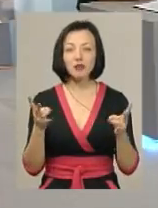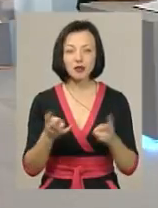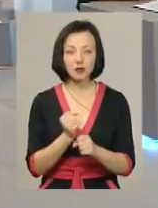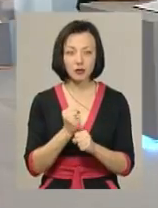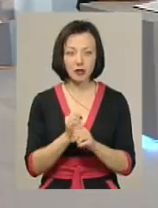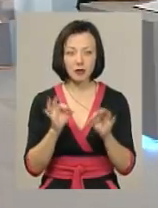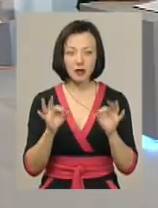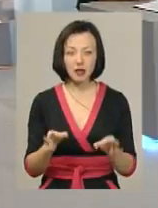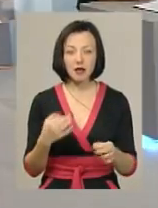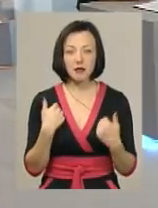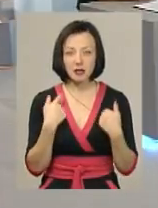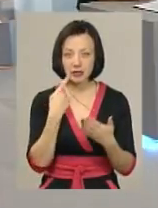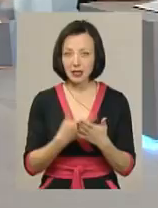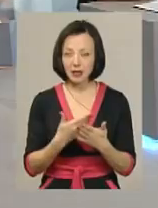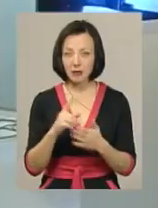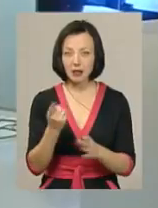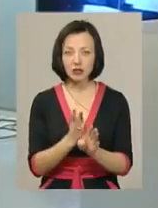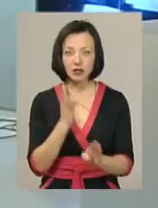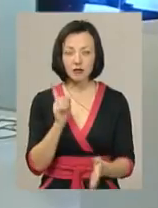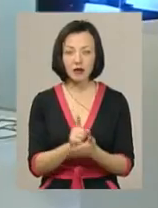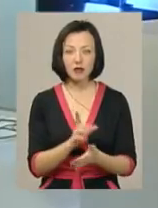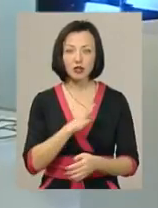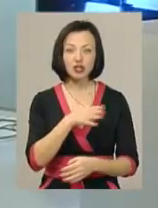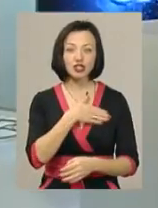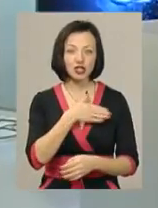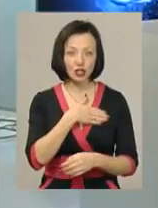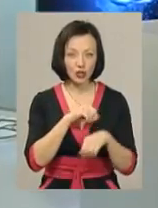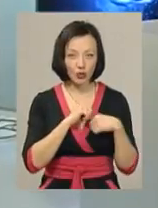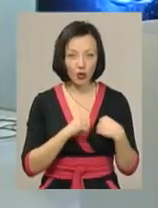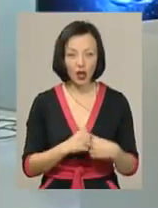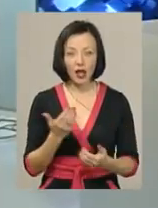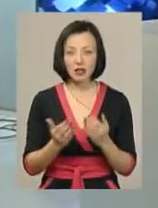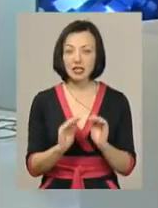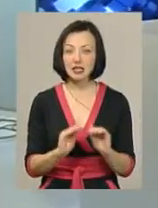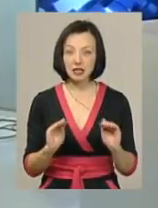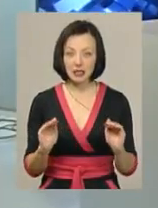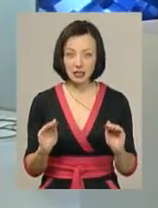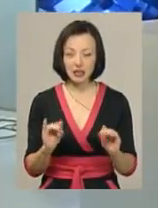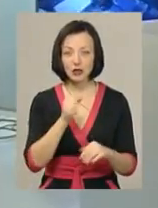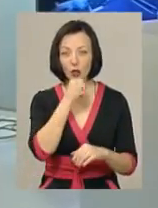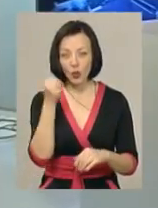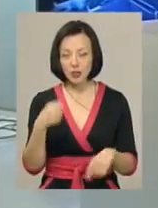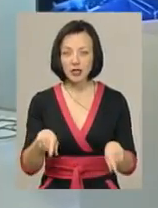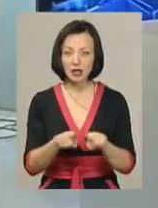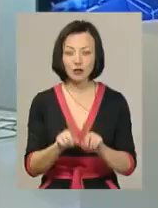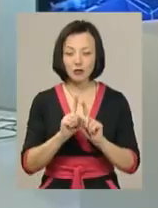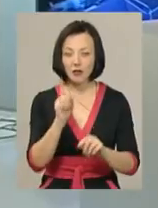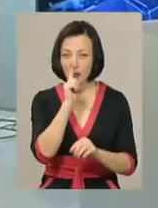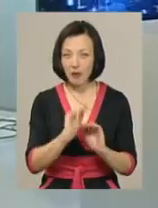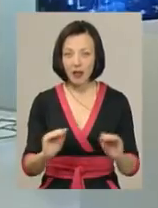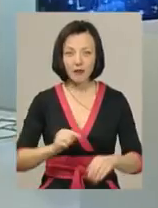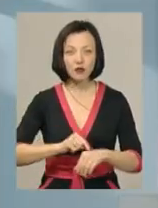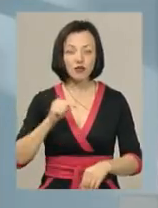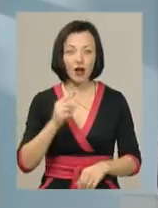правильно Мені здається що в першу чергу це має бути щиро тому що ну якби діти і дорослі теж особливо маленькі вони чітко